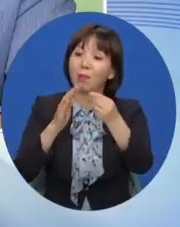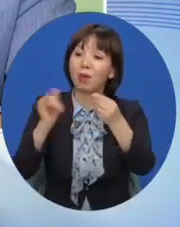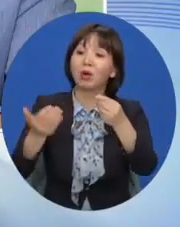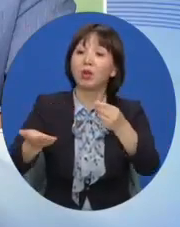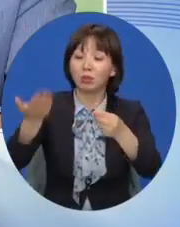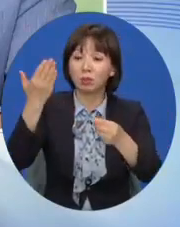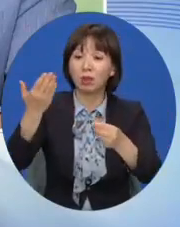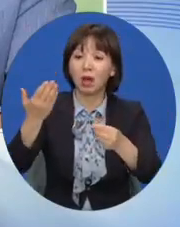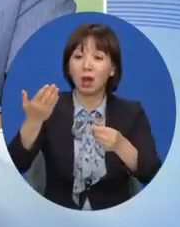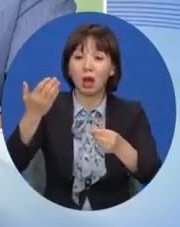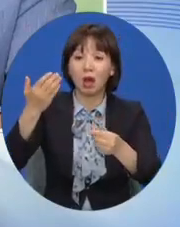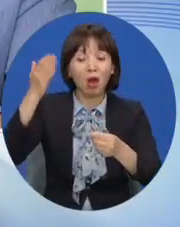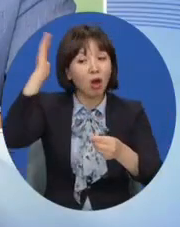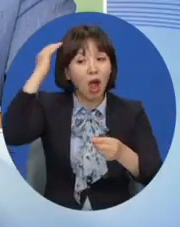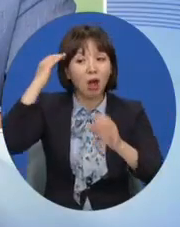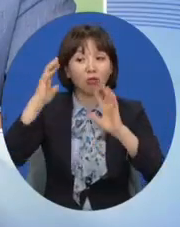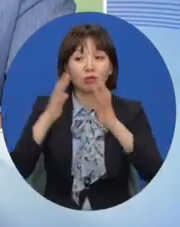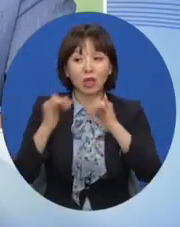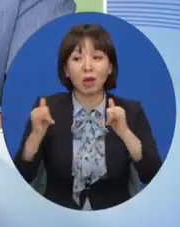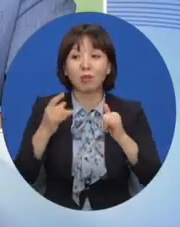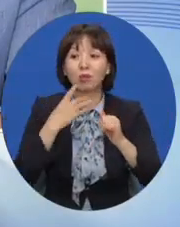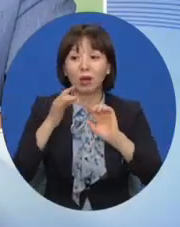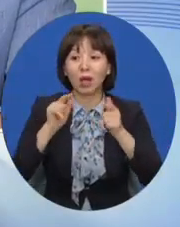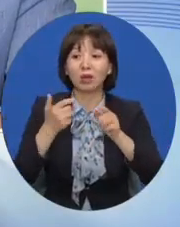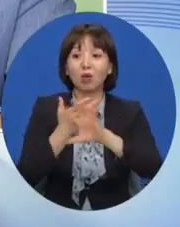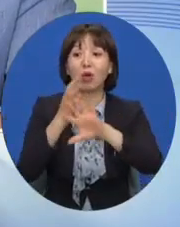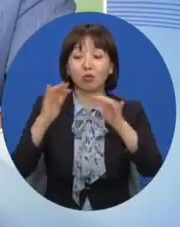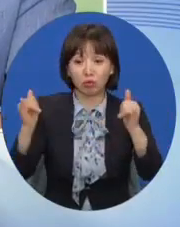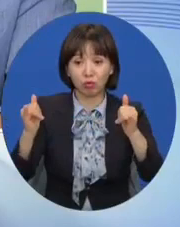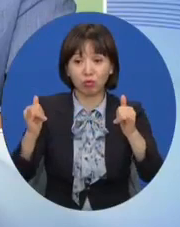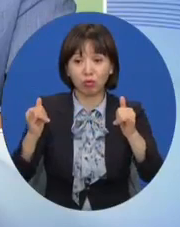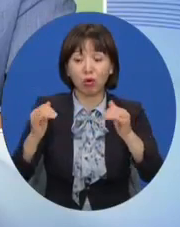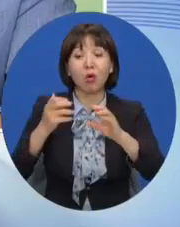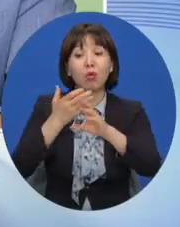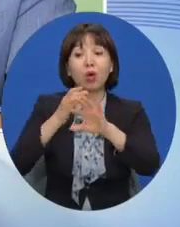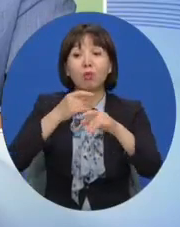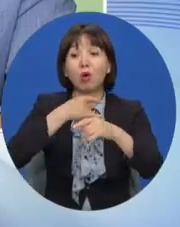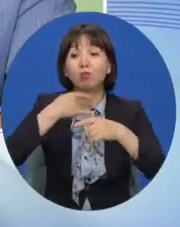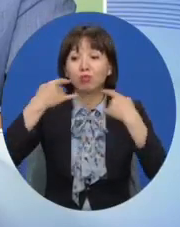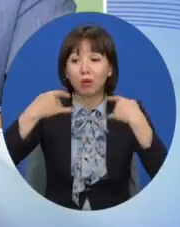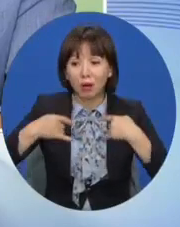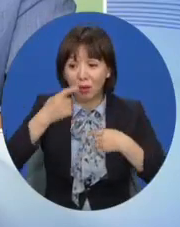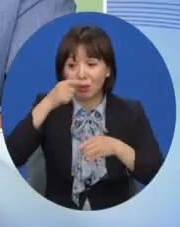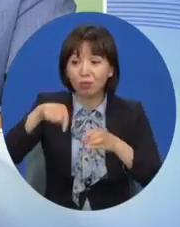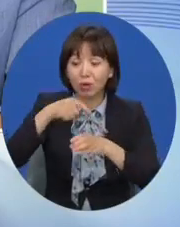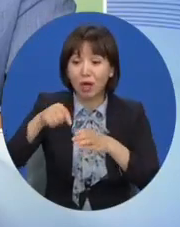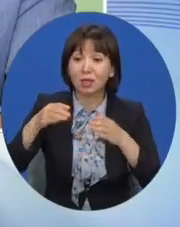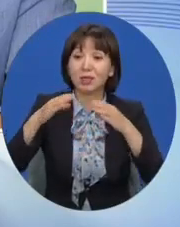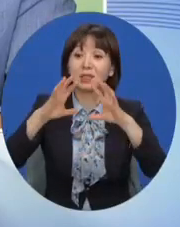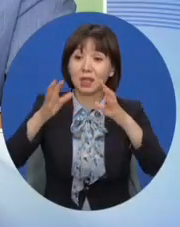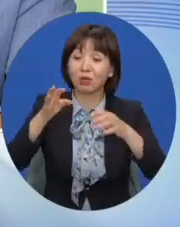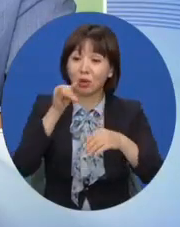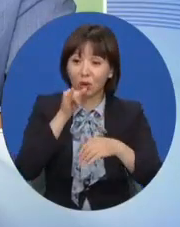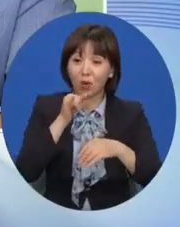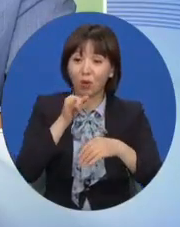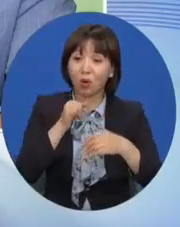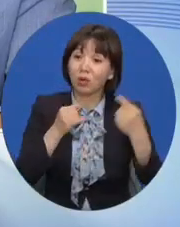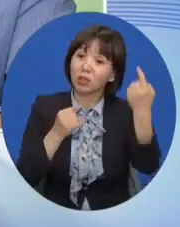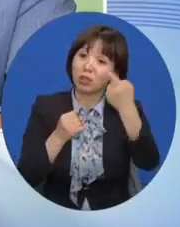우리 국내뿐이 아니고 브라질에도 그런 도로가 있고 또 네덜란드도 그런 도로가 있습니다. 그것은 1000m에서